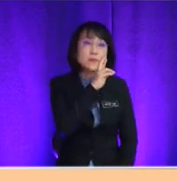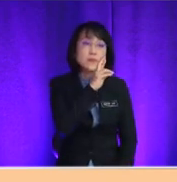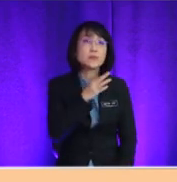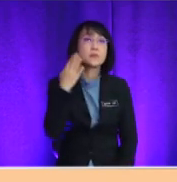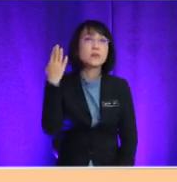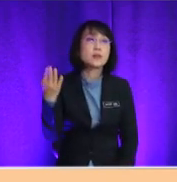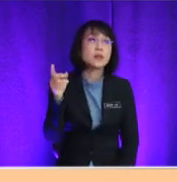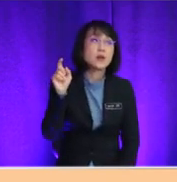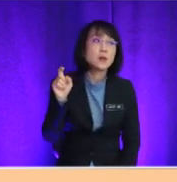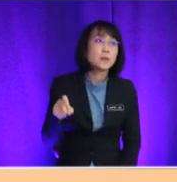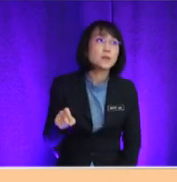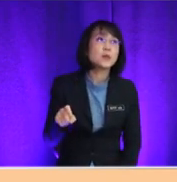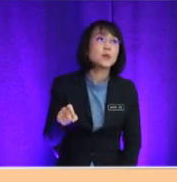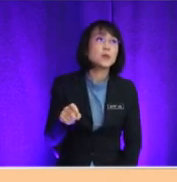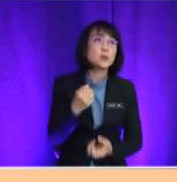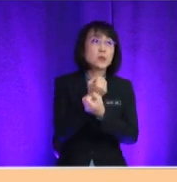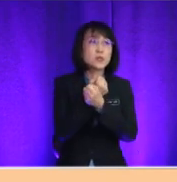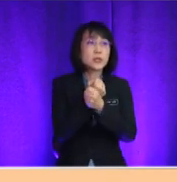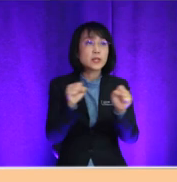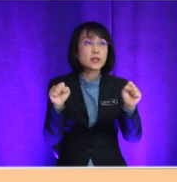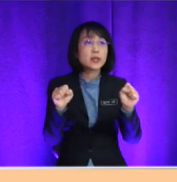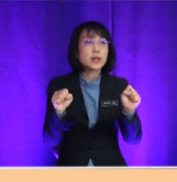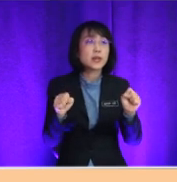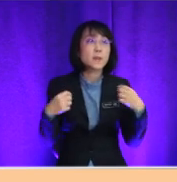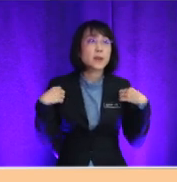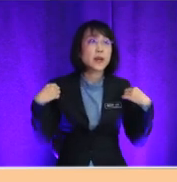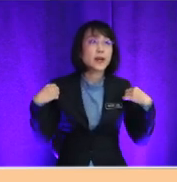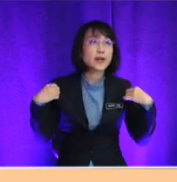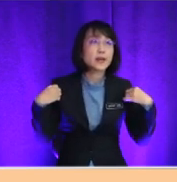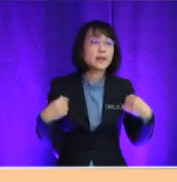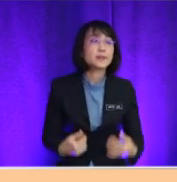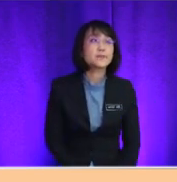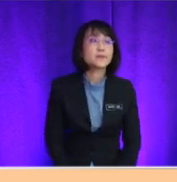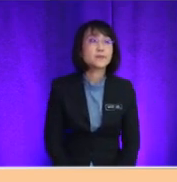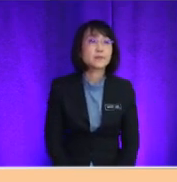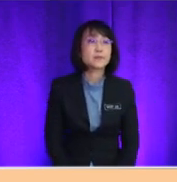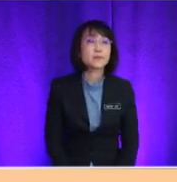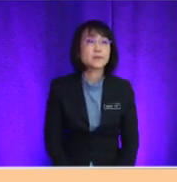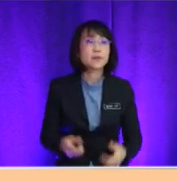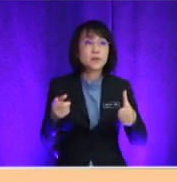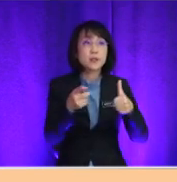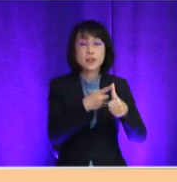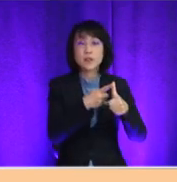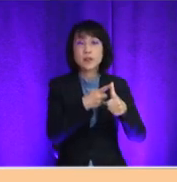hari prasmian pembukaan restorannya soalnya yang pertama Lakar dan label